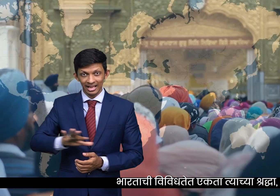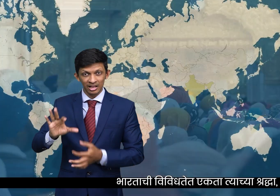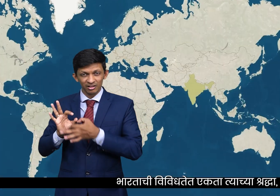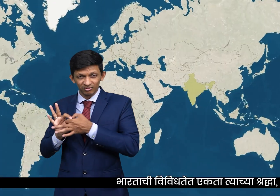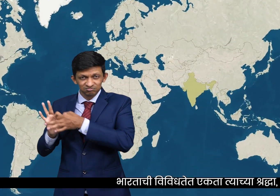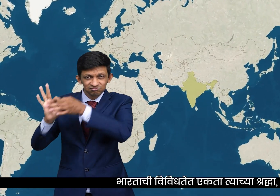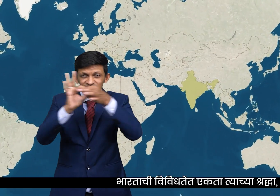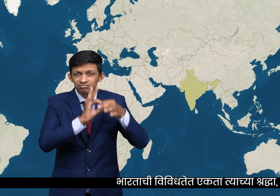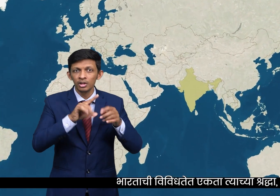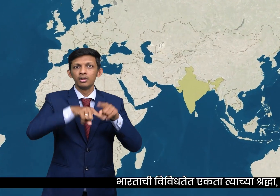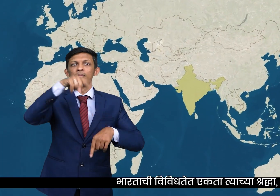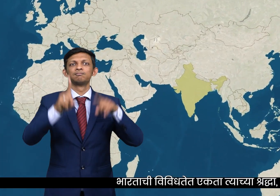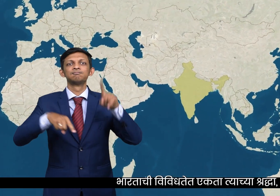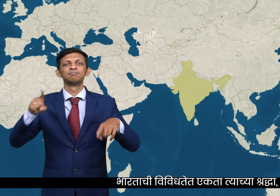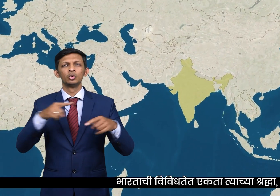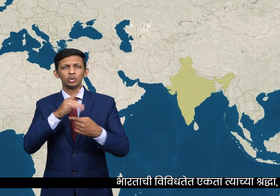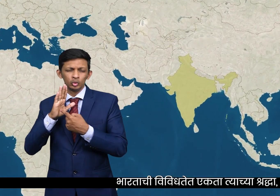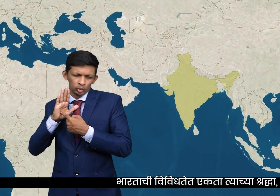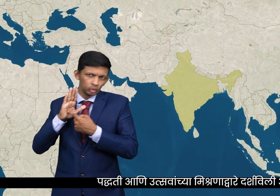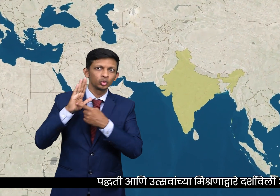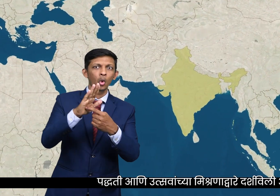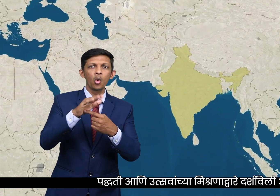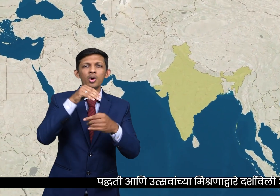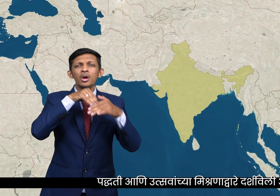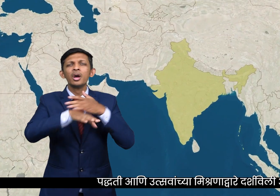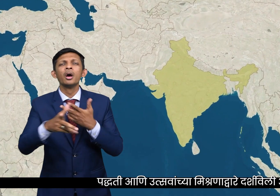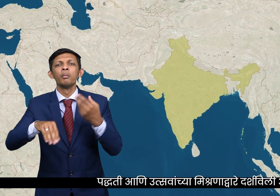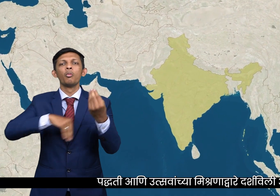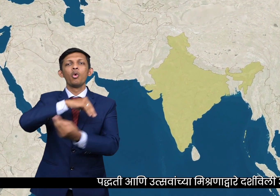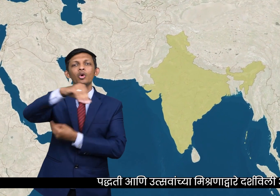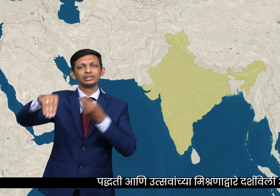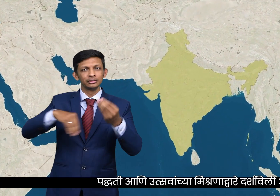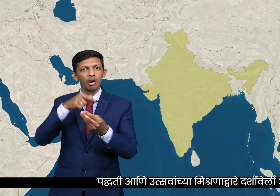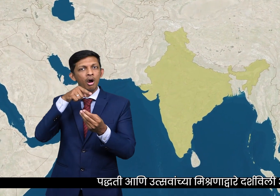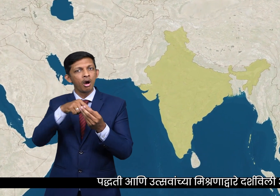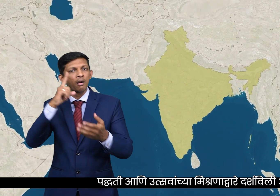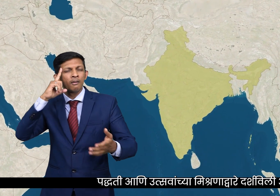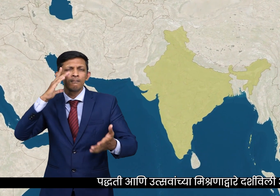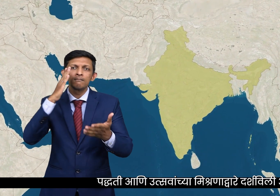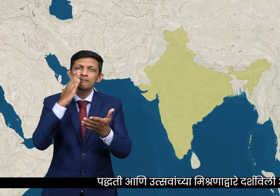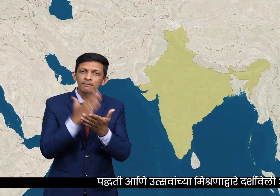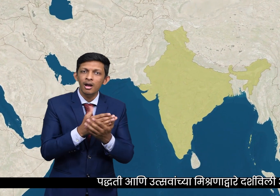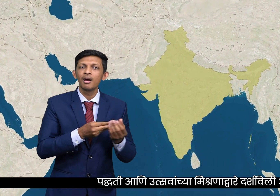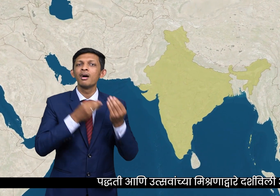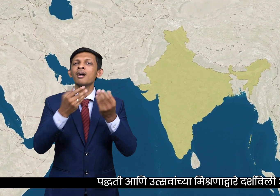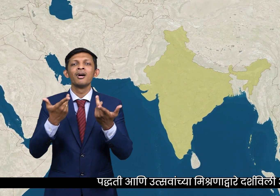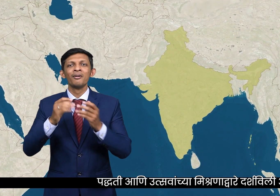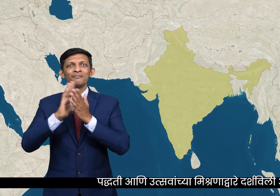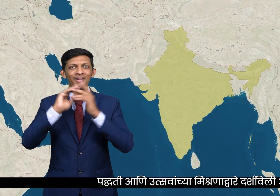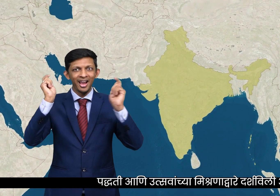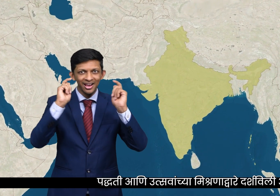भारताची विविधतेत एकता त्याच्या श्रद्धा, पद्धती आणि उत्सवांच्या मिश्रणाद्वारे दर्शवली आहे.